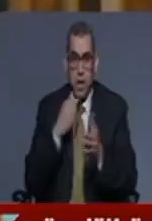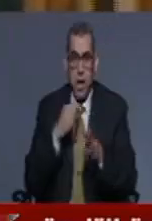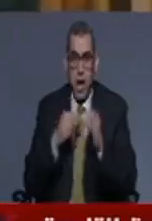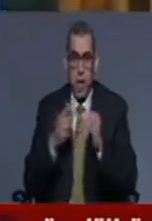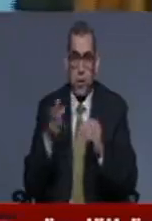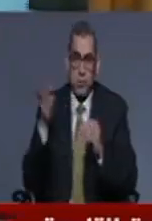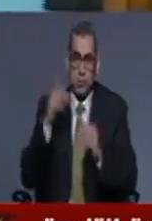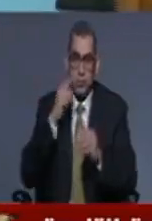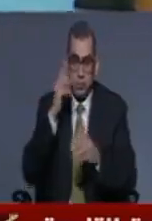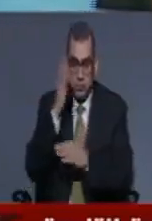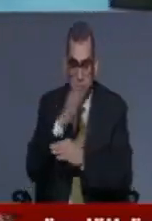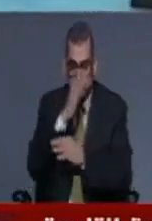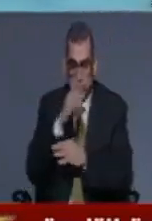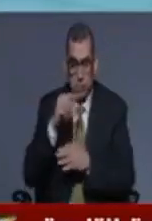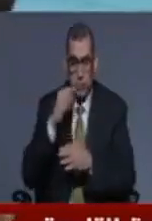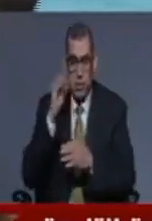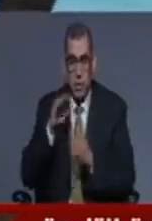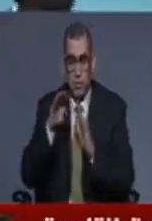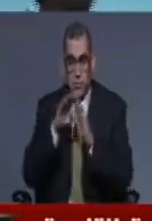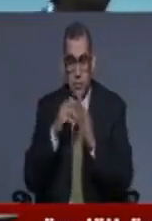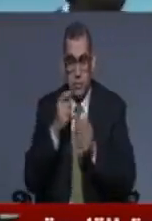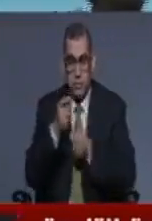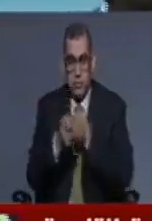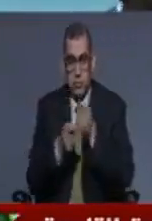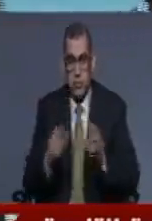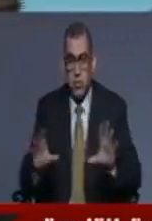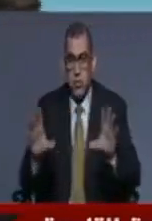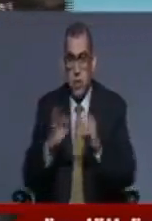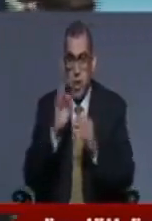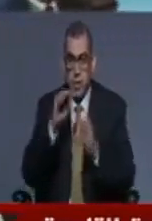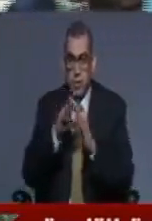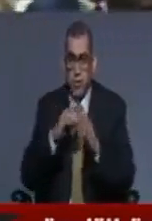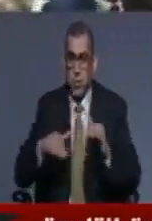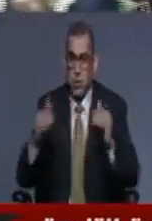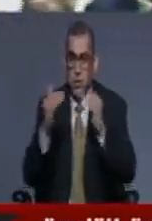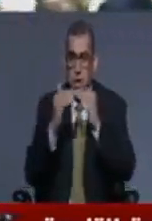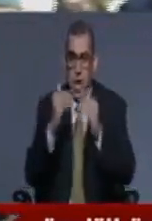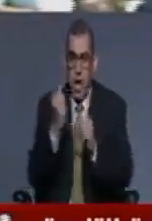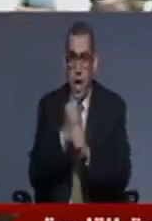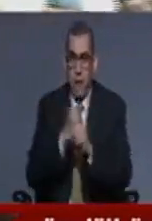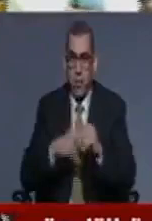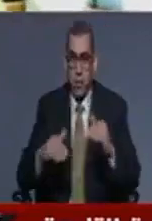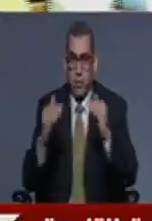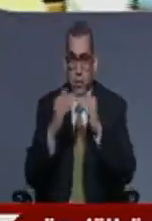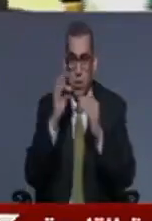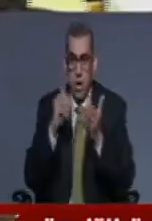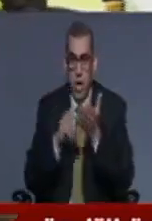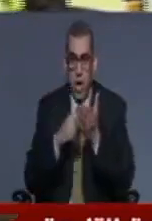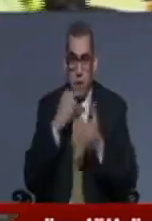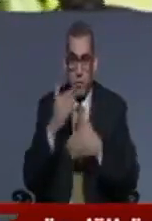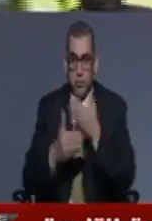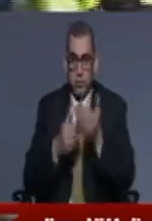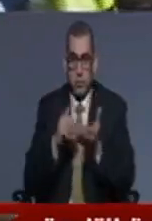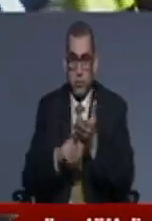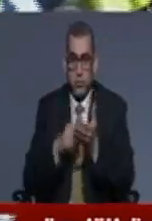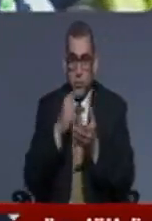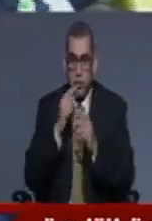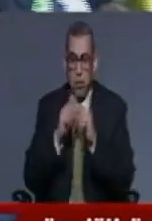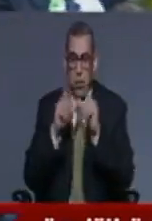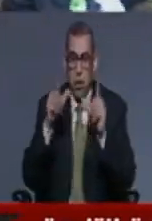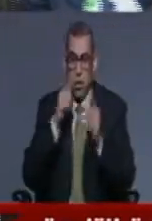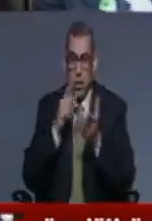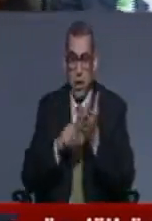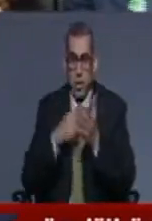آلية تمويلية تعامل الجميع بتساو. لقد قرأنا جميعا عن رواية مزرعة